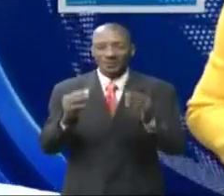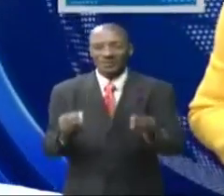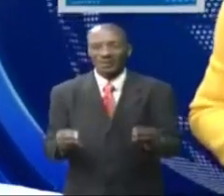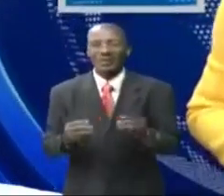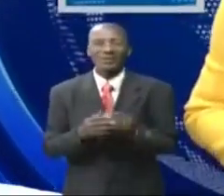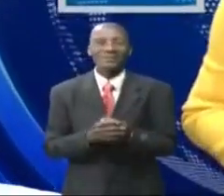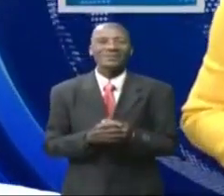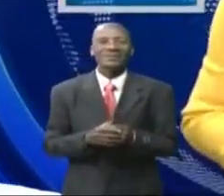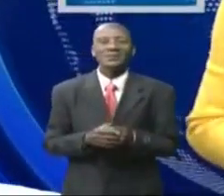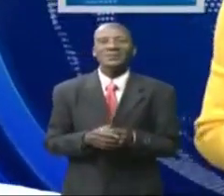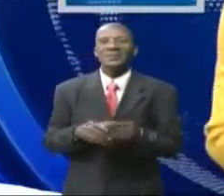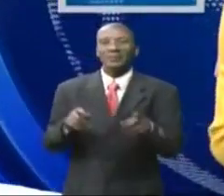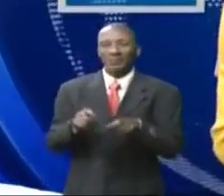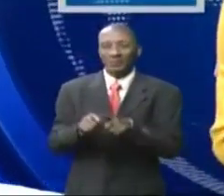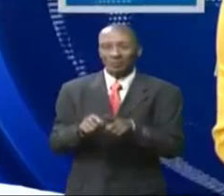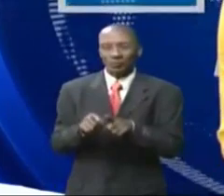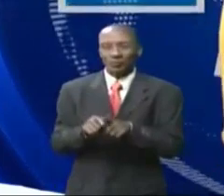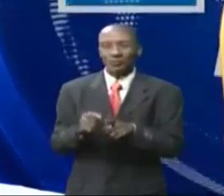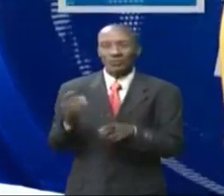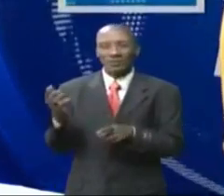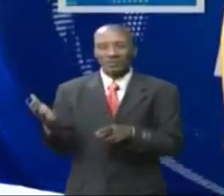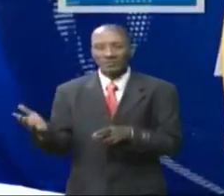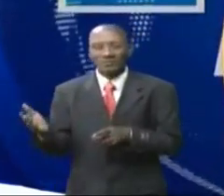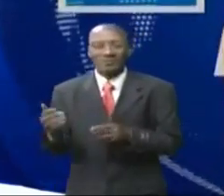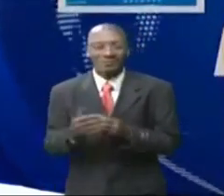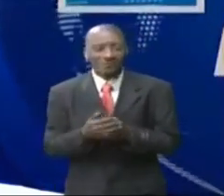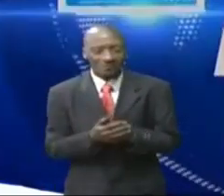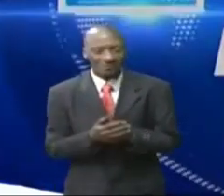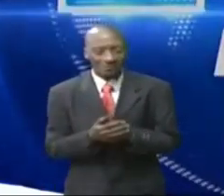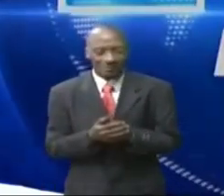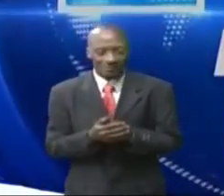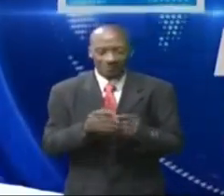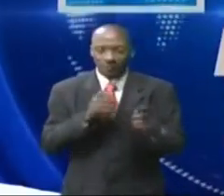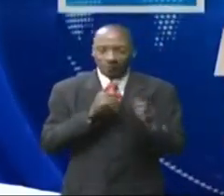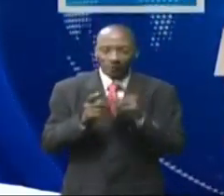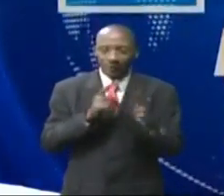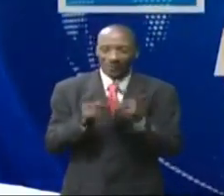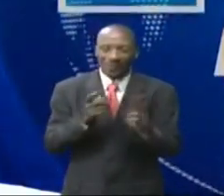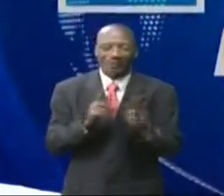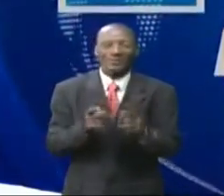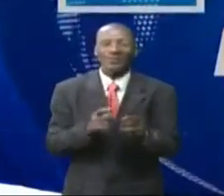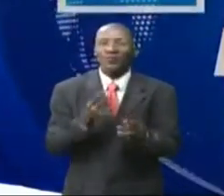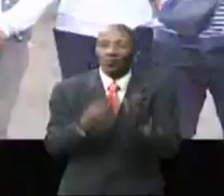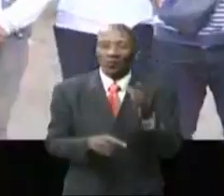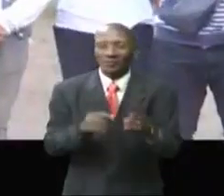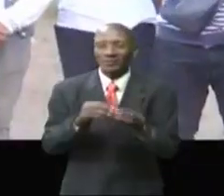aux fidèles de cette église de prier pour le président de la République, Félix Tshisekedi.